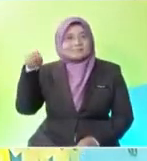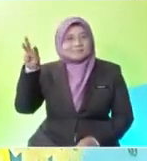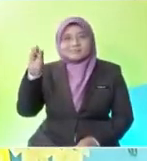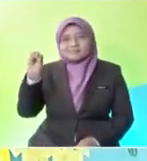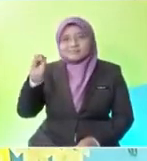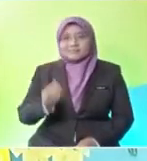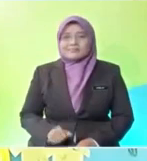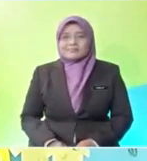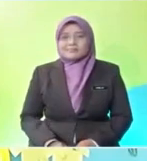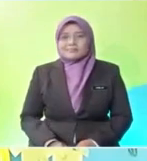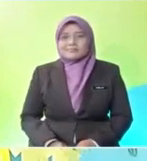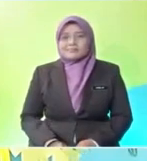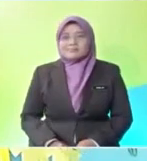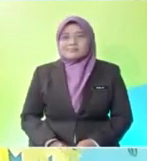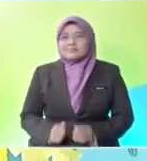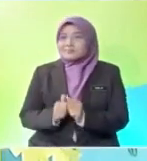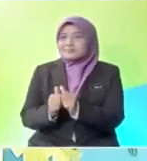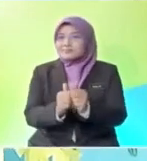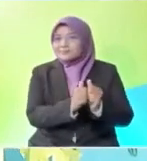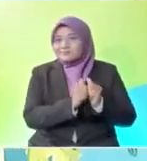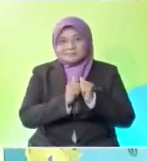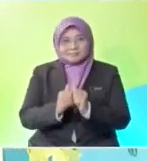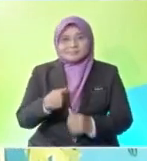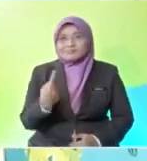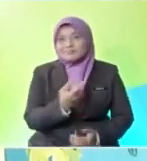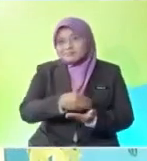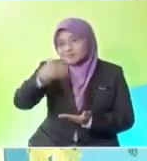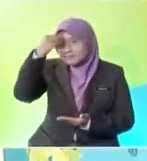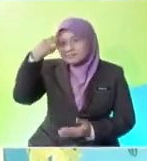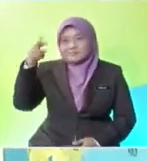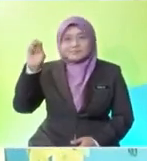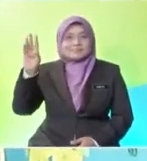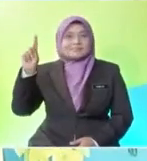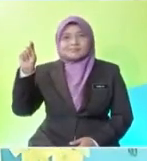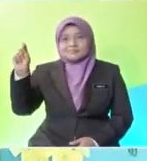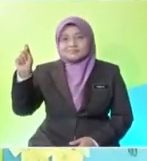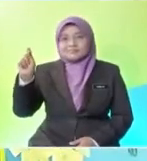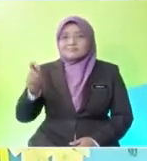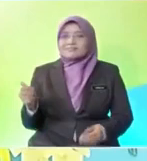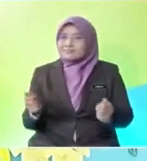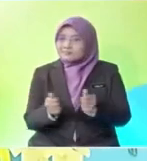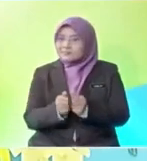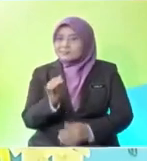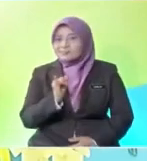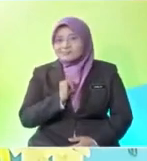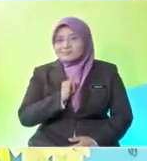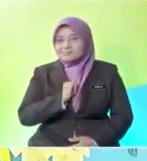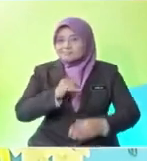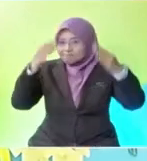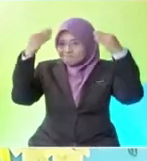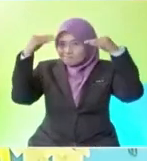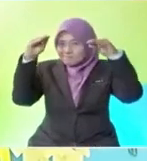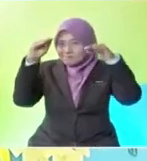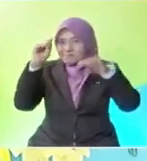tahap 2 sama-sama kita belajar mata pelajaran berikut bentuk dan teknologi tentu bersama saya ada guru yang akan menyelesaikan